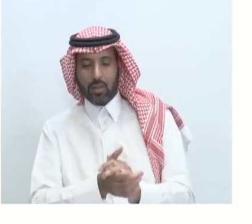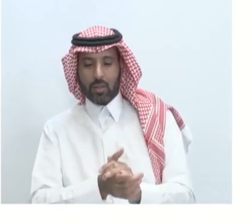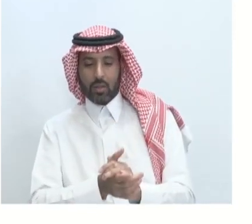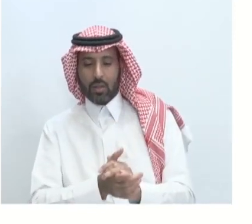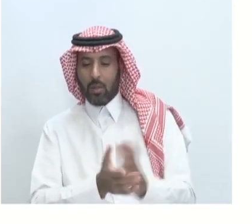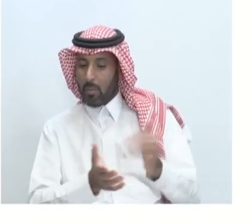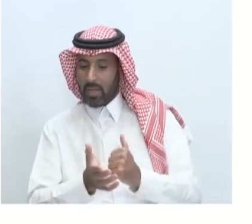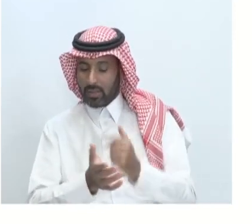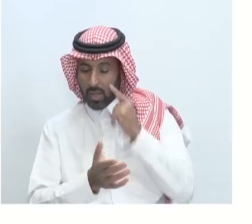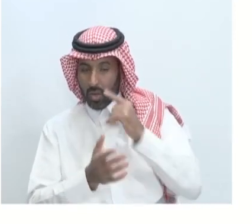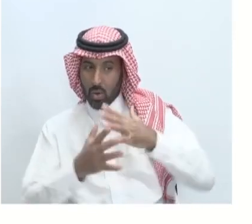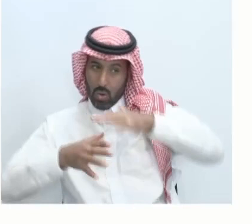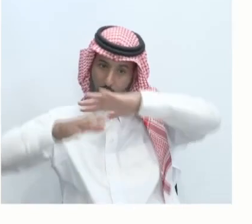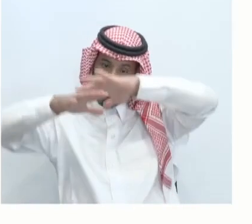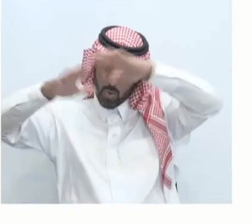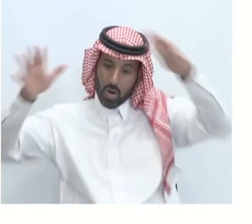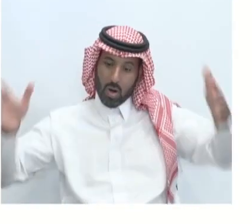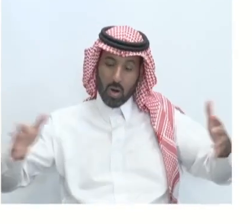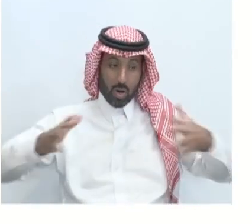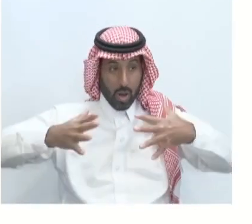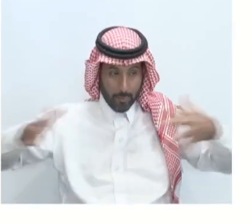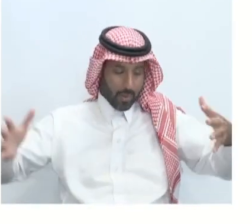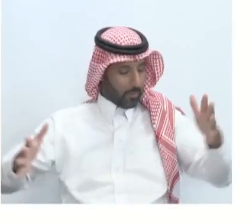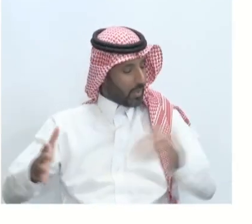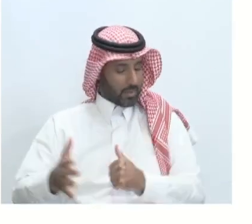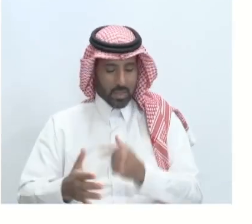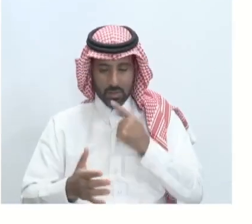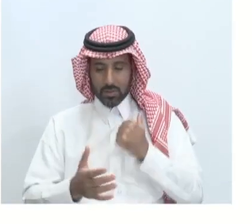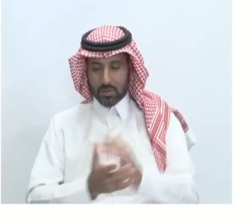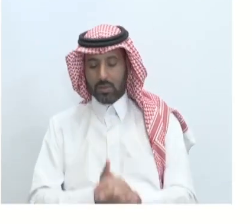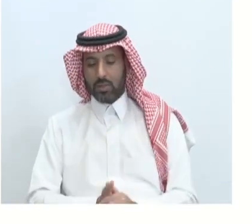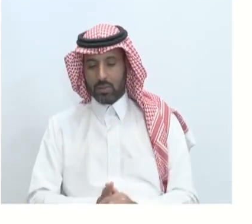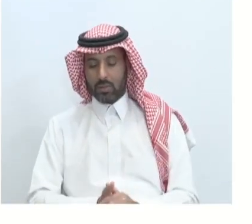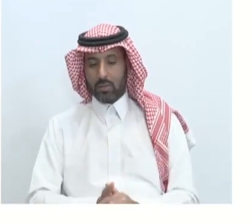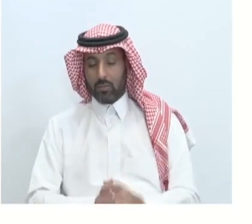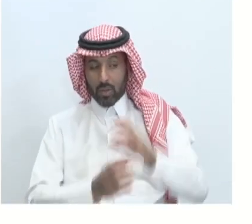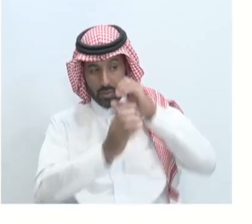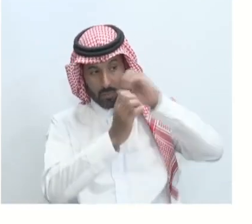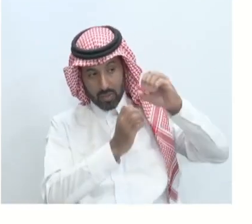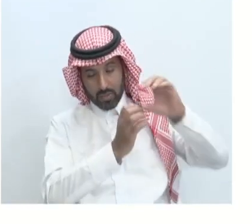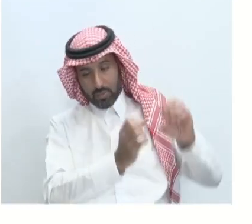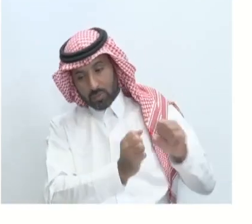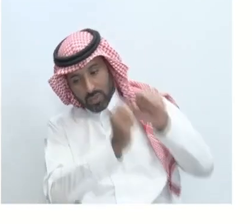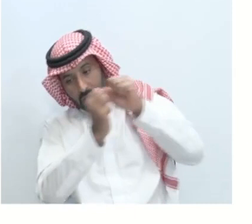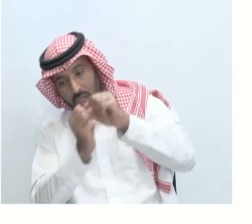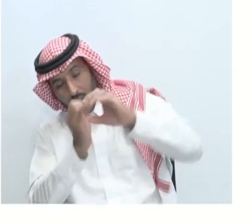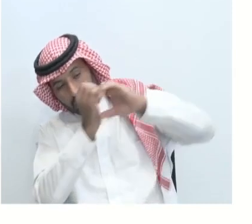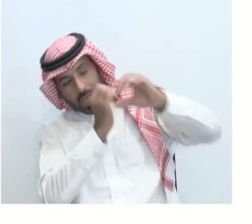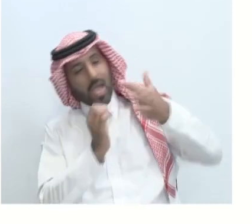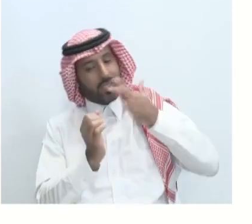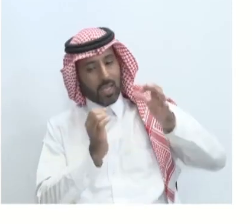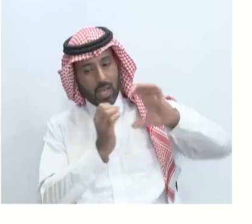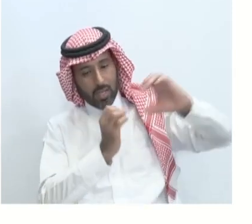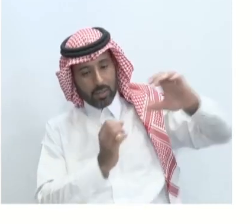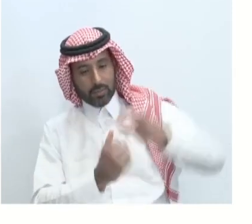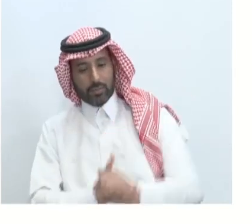يتطلب قبه كبيره المساحه وفي حاله المناظير المتنقله يكون نقلها